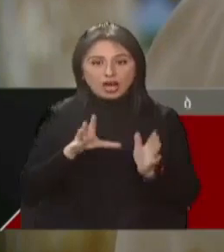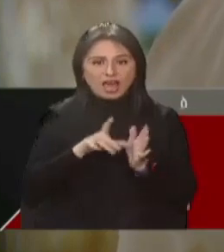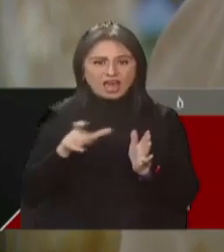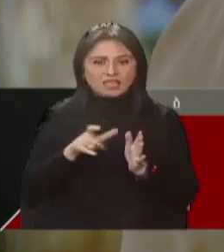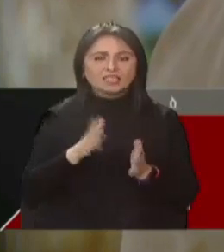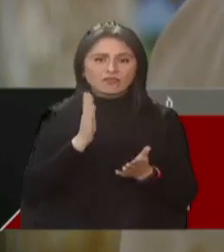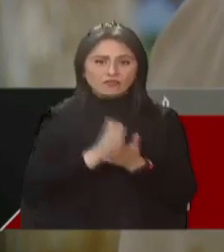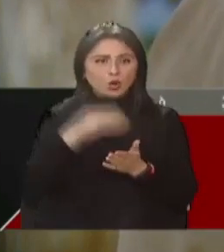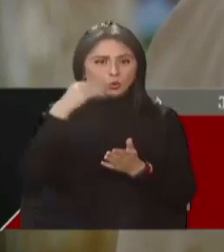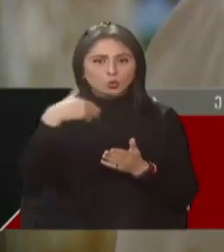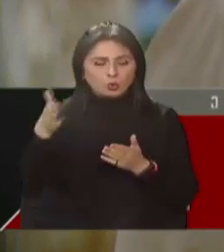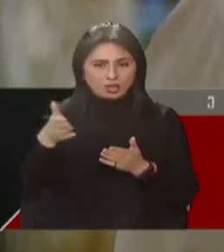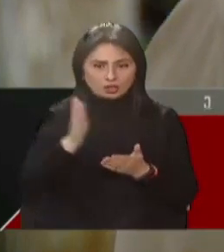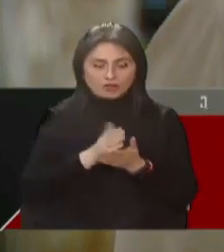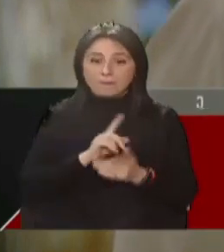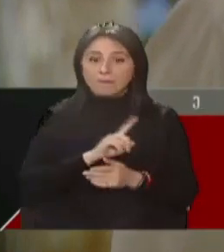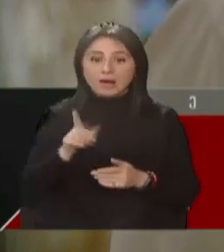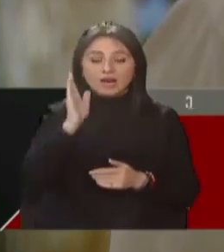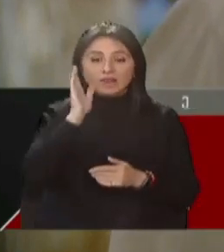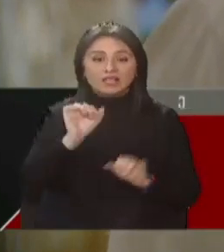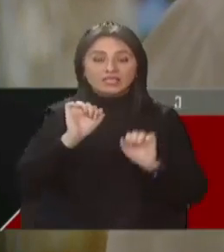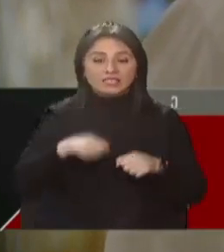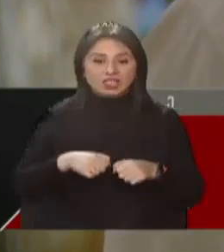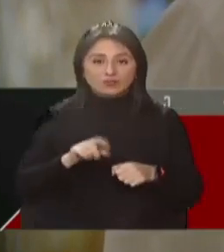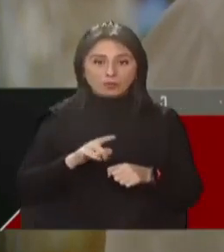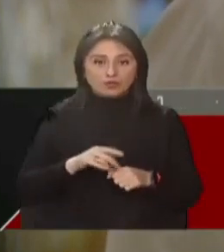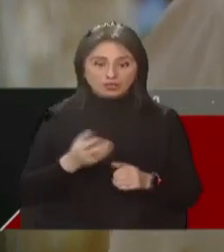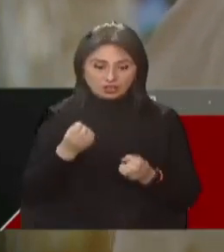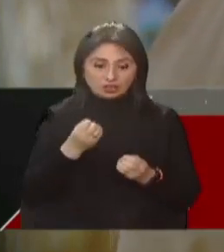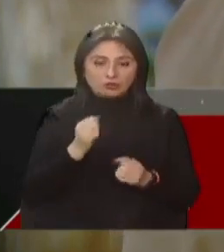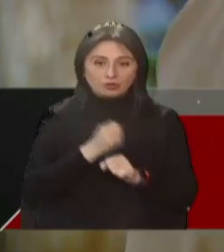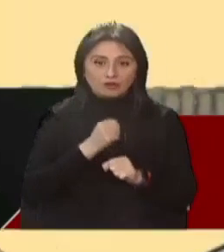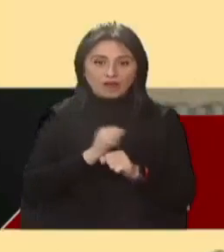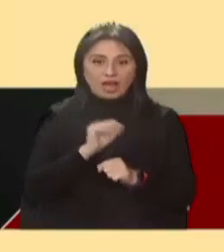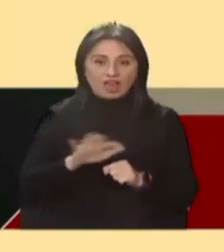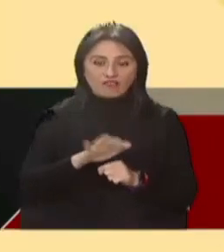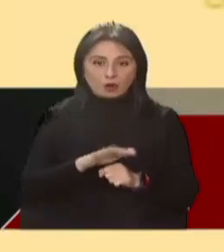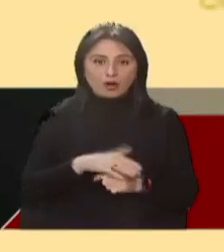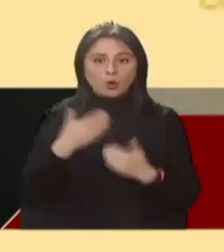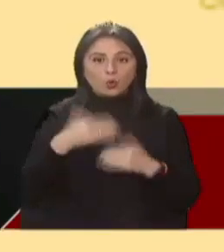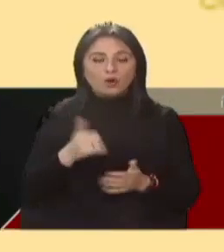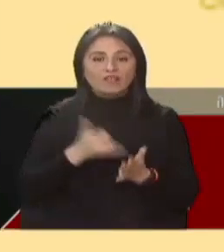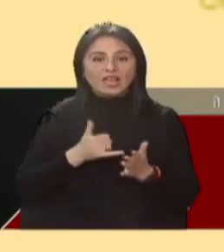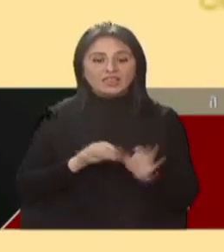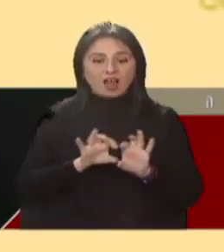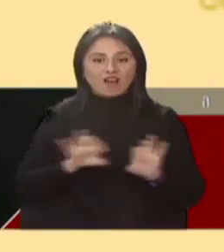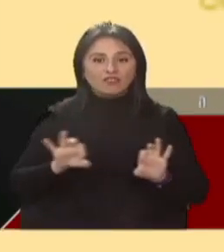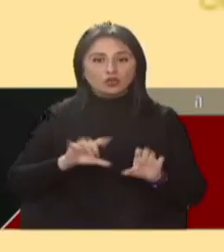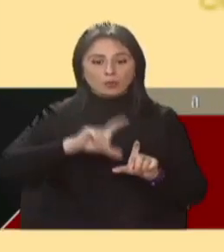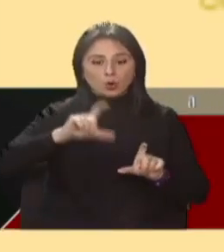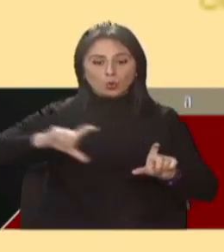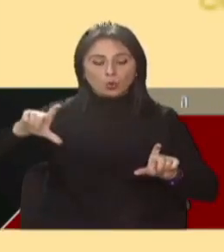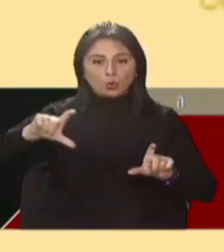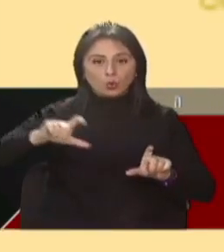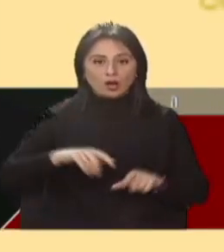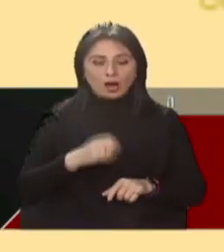e bag bag turkeci, magram, gekleba sa șoale barom, maragut, Europa. Eske ukwe naftop sadenebis ruka, bako